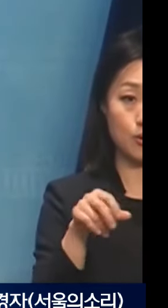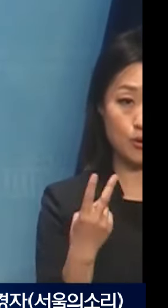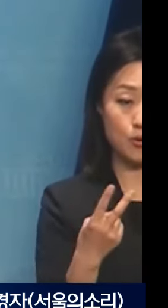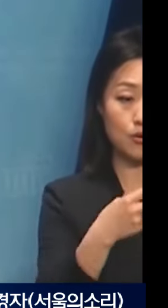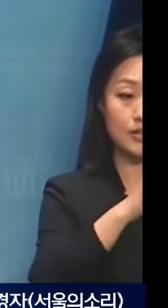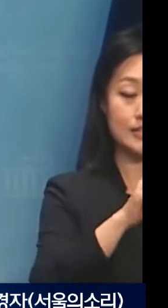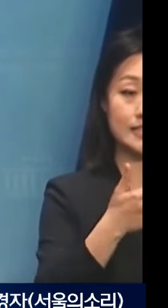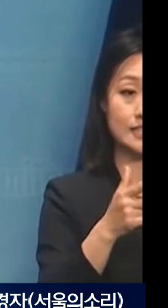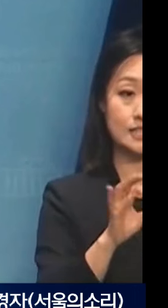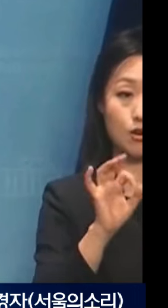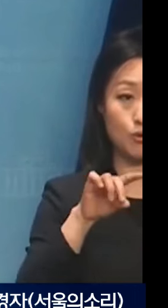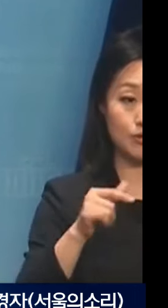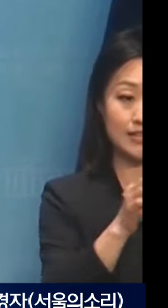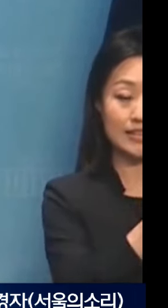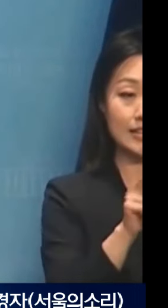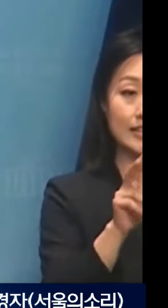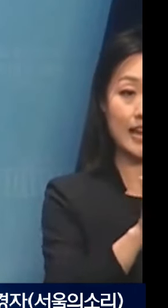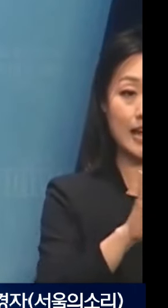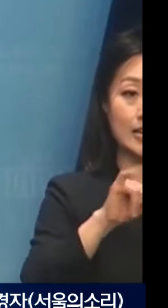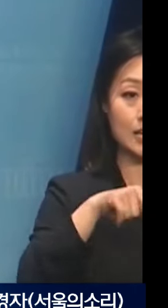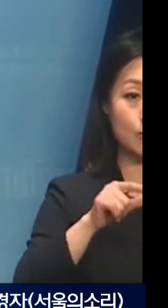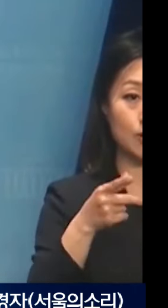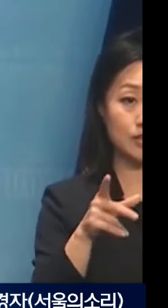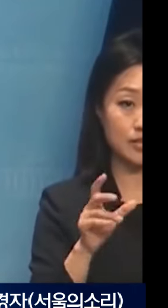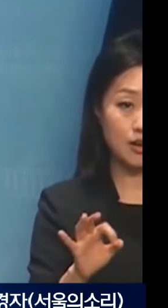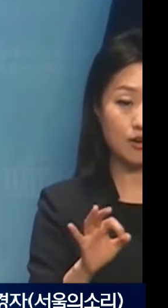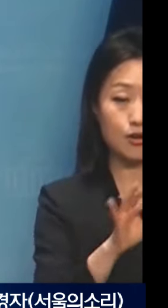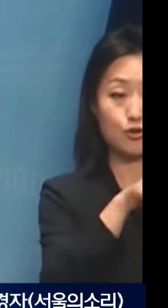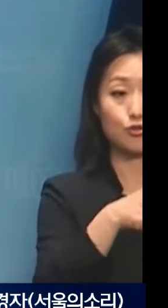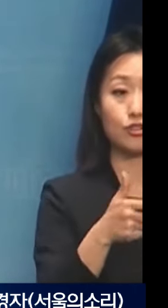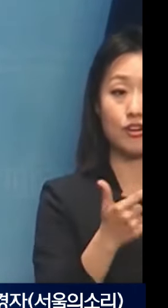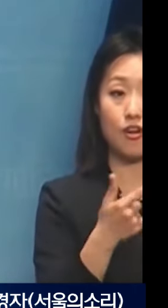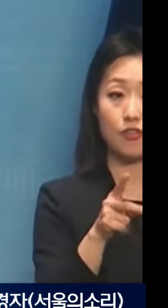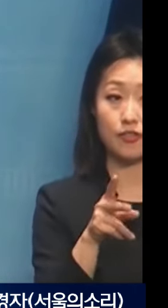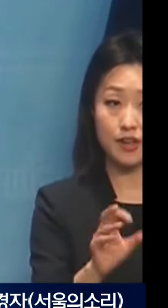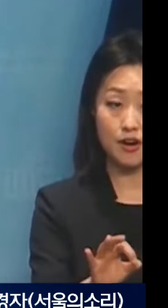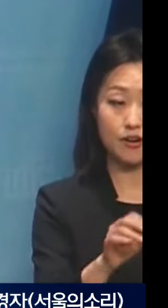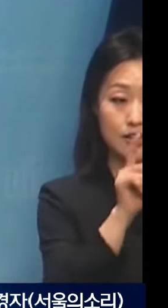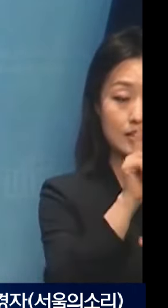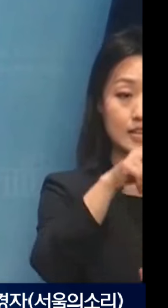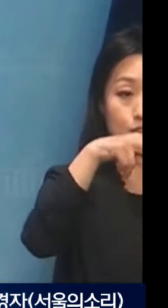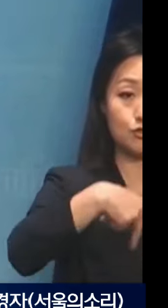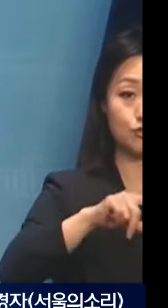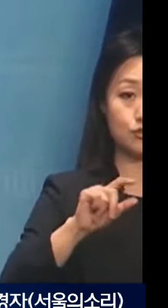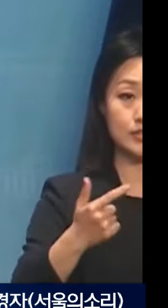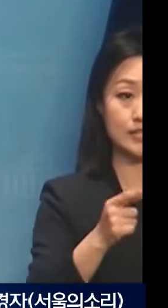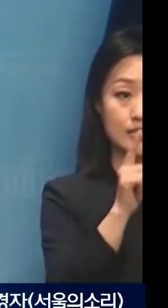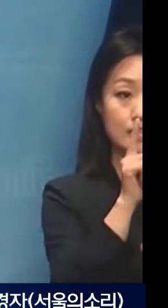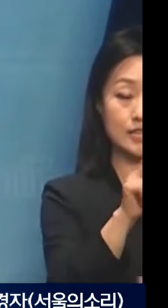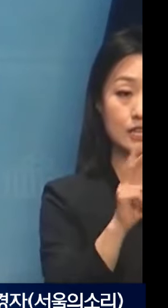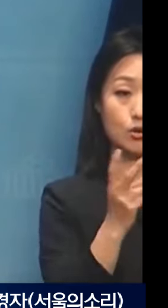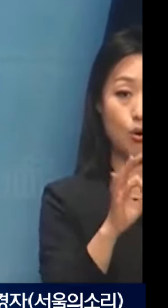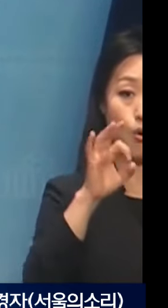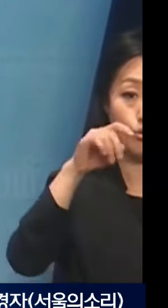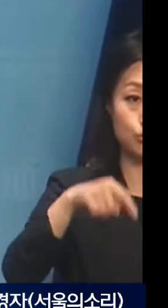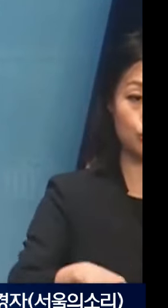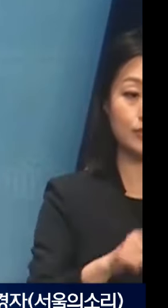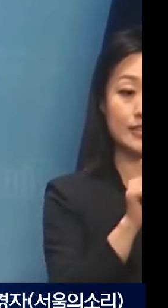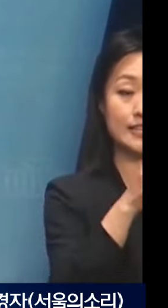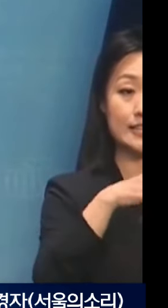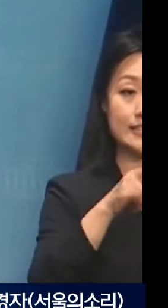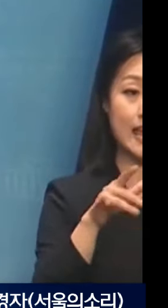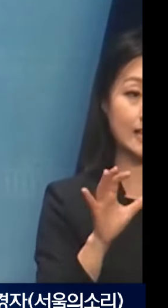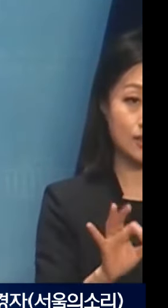신정훈, 양이원영, 유정주, 윤건영, 윤영덕, 이동주, 이수진, 이용우, 이원택, 이재정,